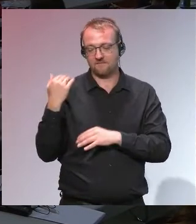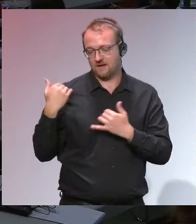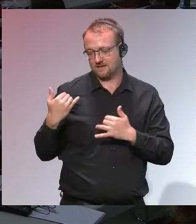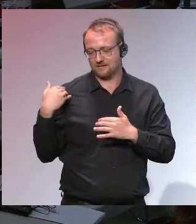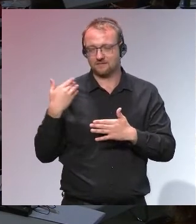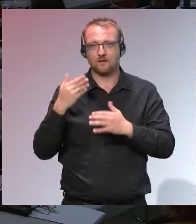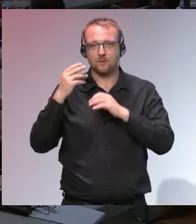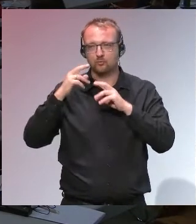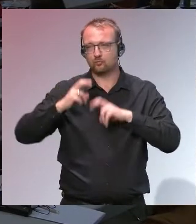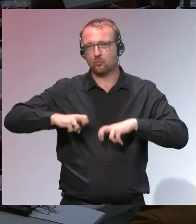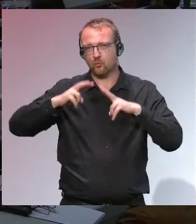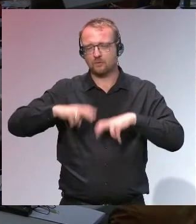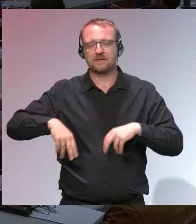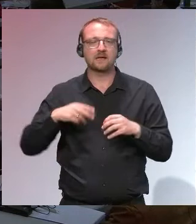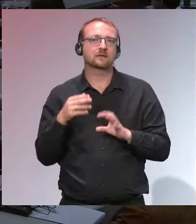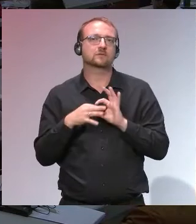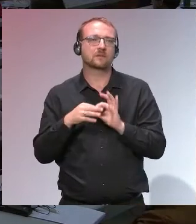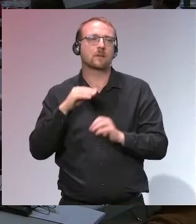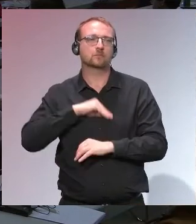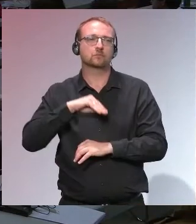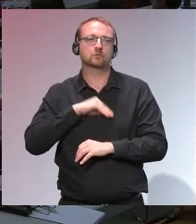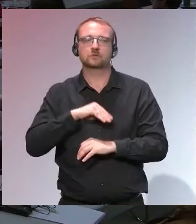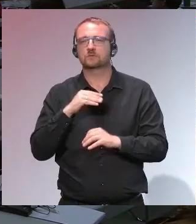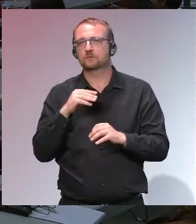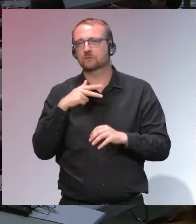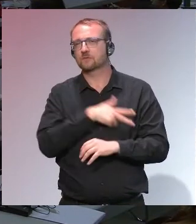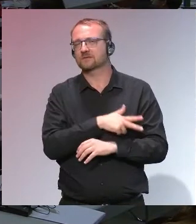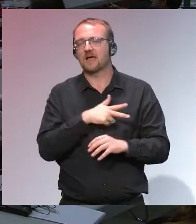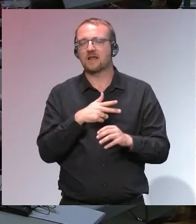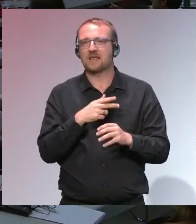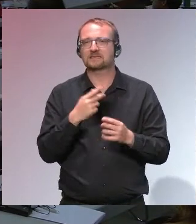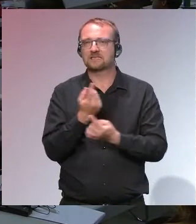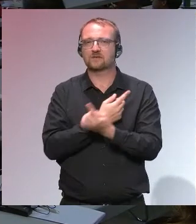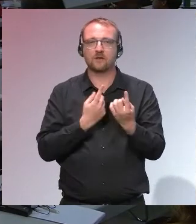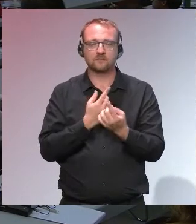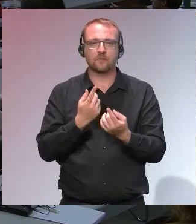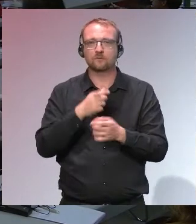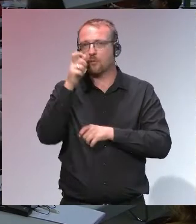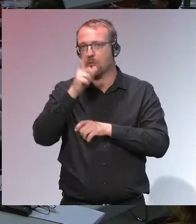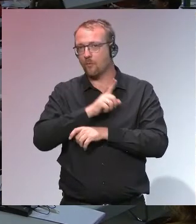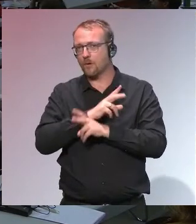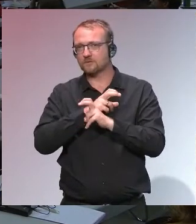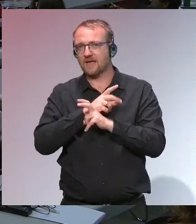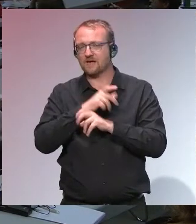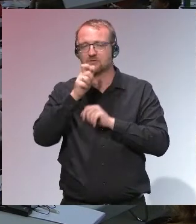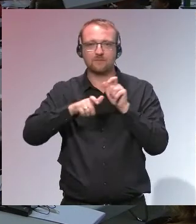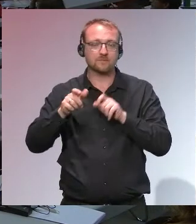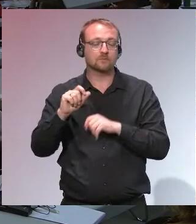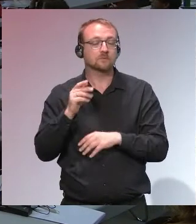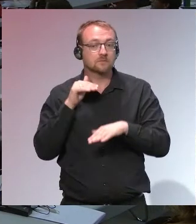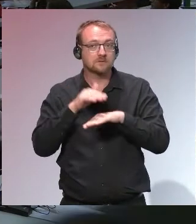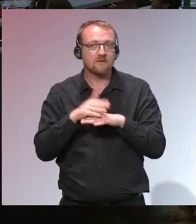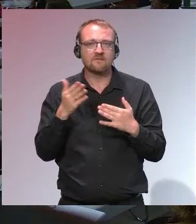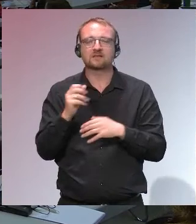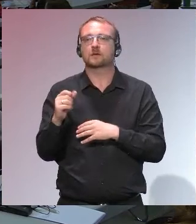durchgeführt zur psychosozialen Situation der Oberösterreicherinnen und haben festgestellt, dass vor allem junge Menschen